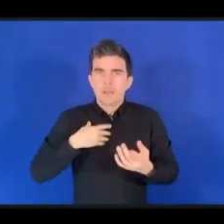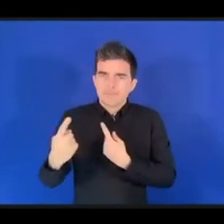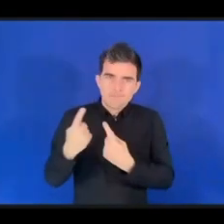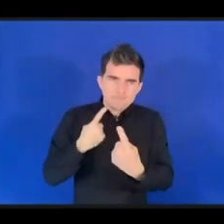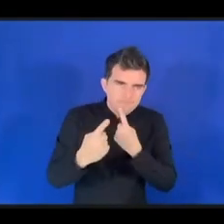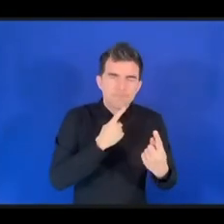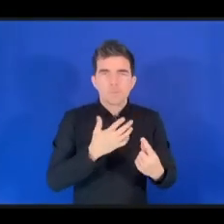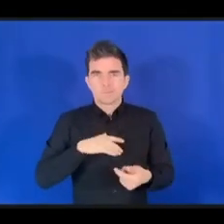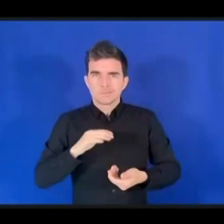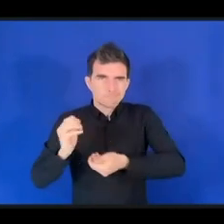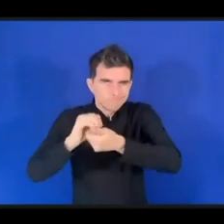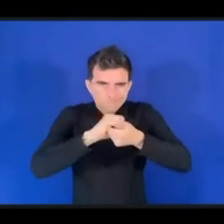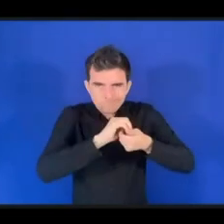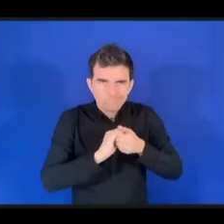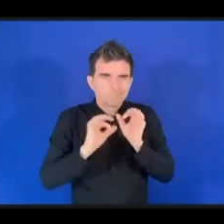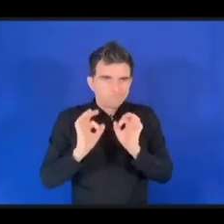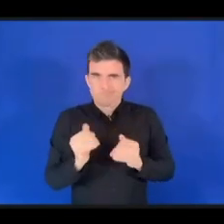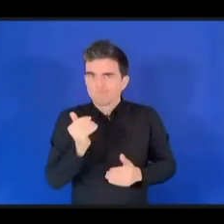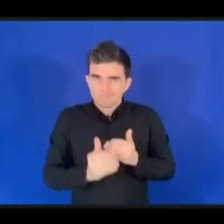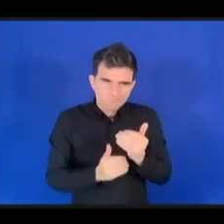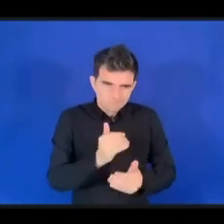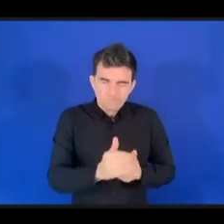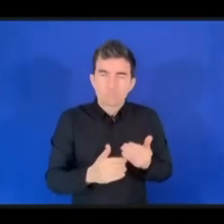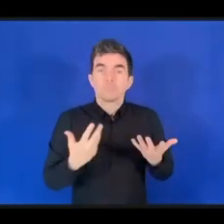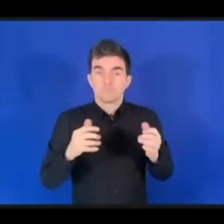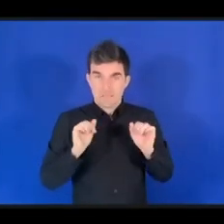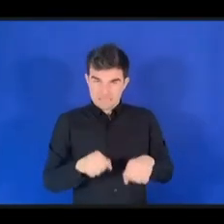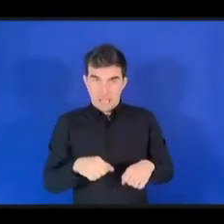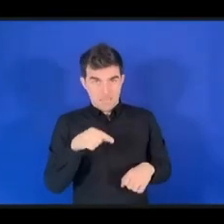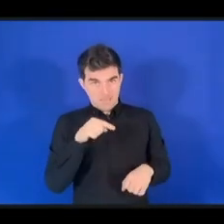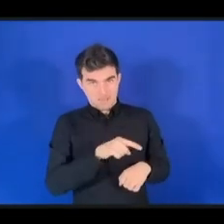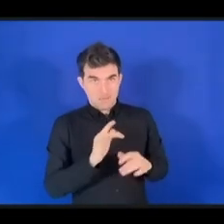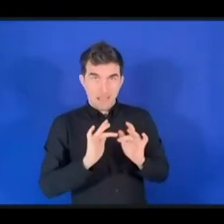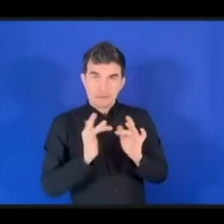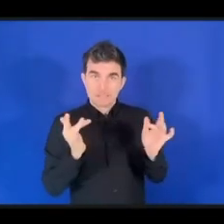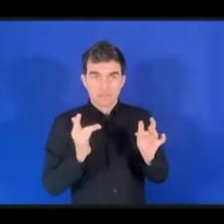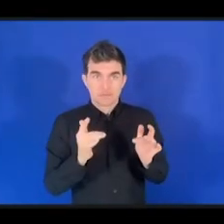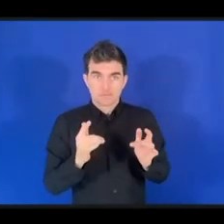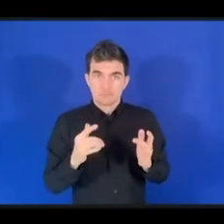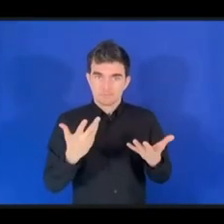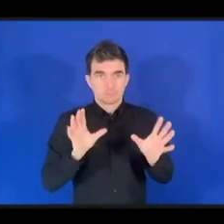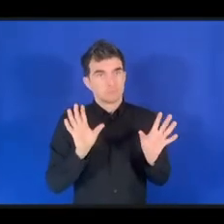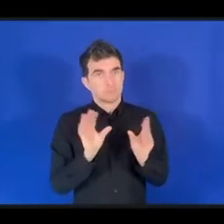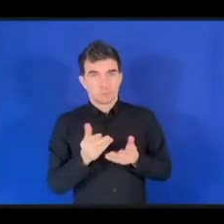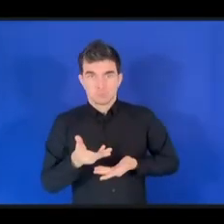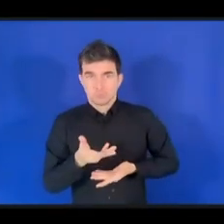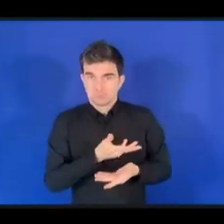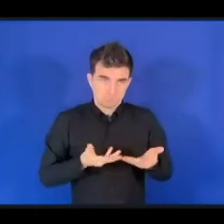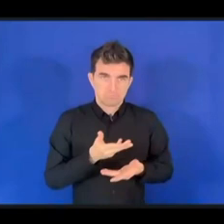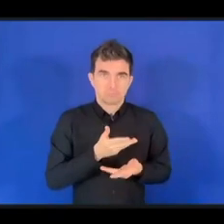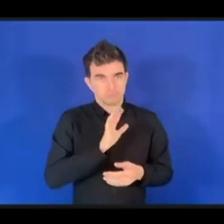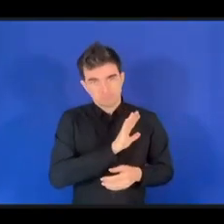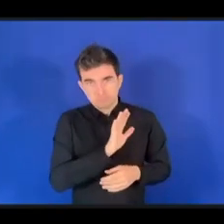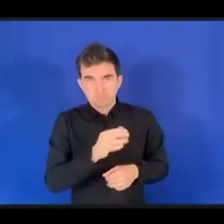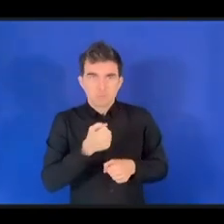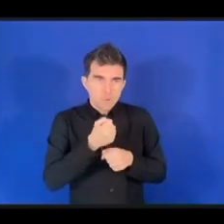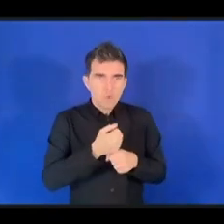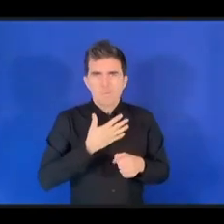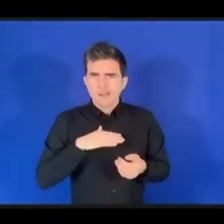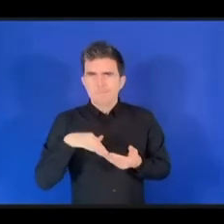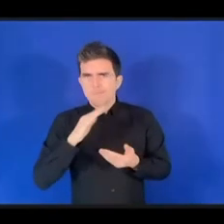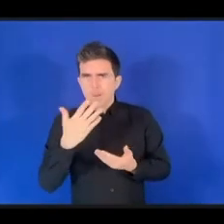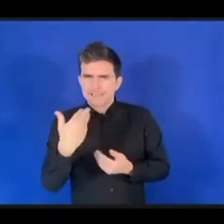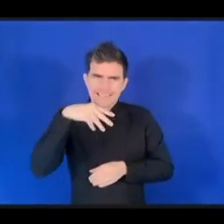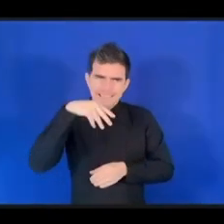sommet d'Internet africain récent euh ce que font par exemple les registres a été présentés y